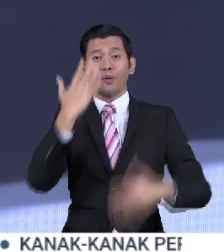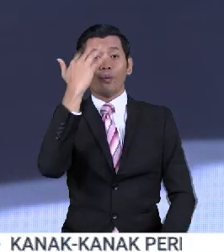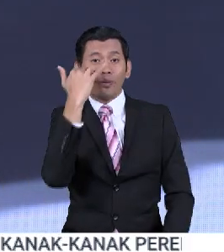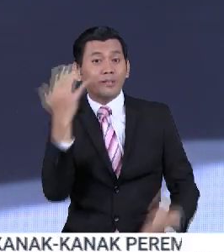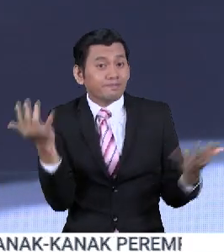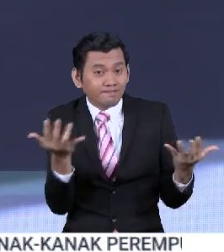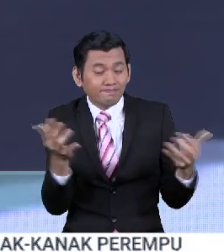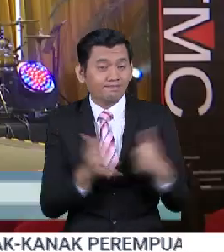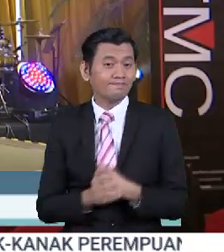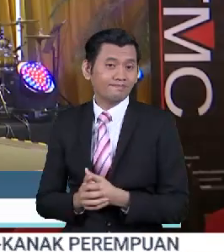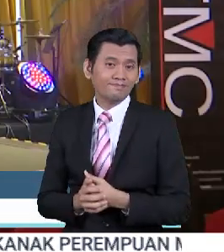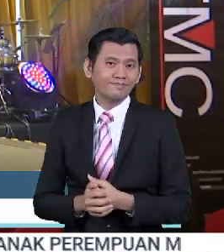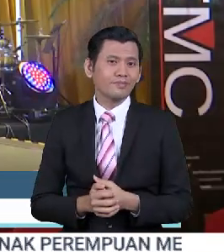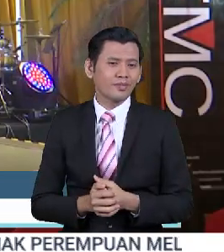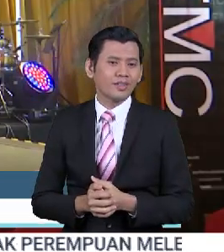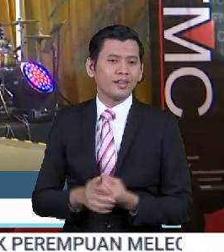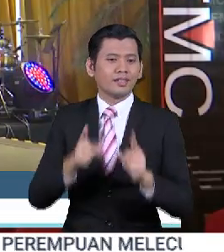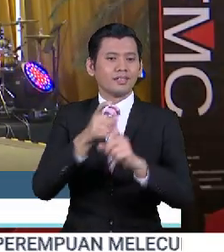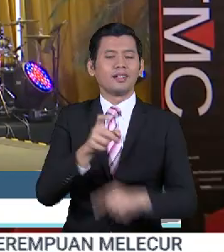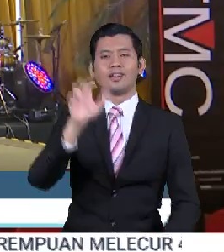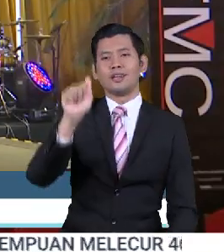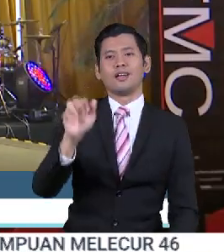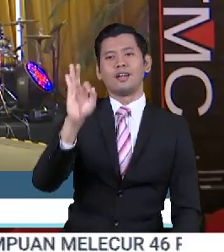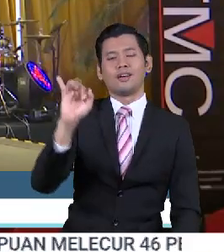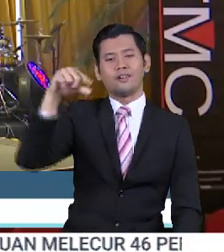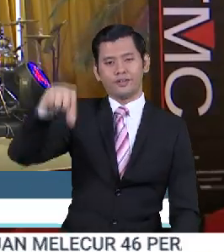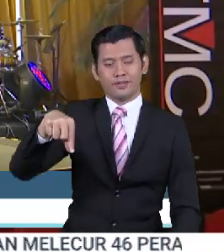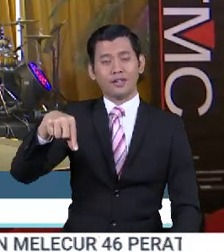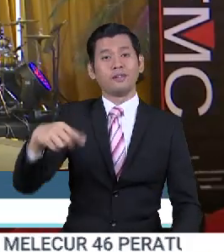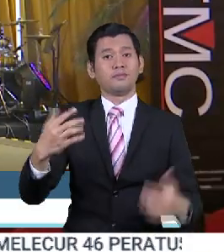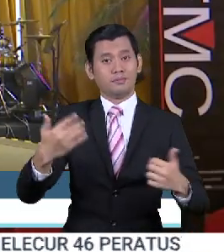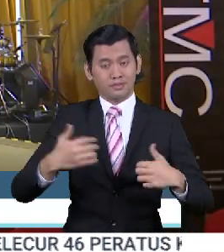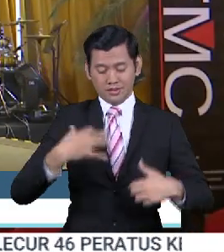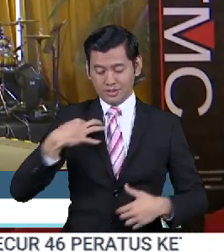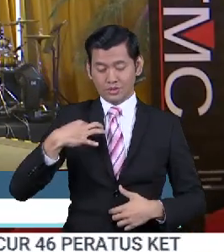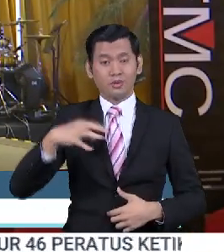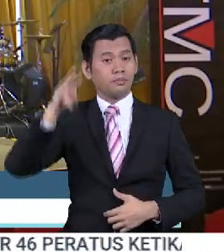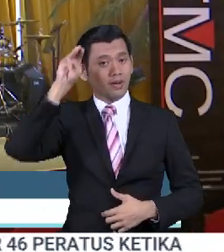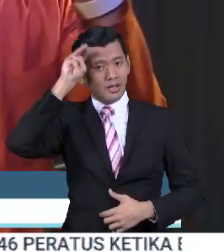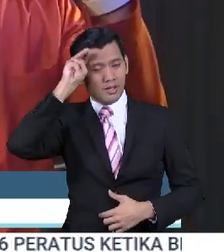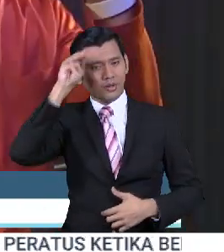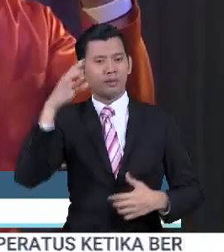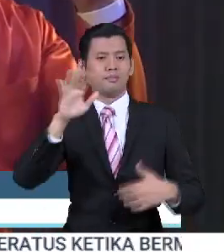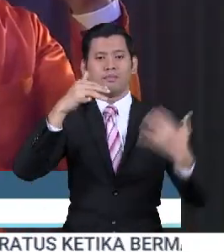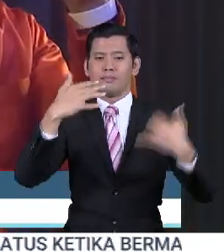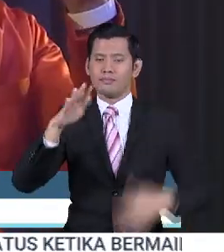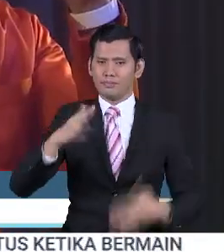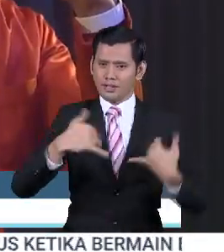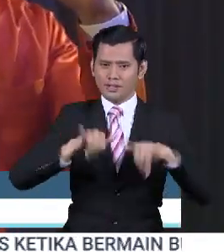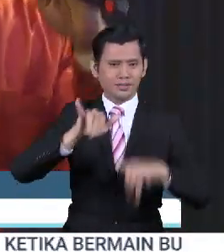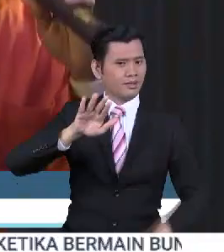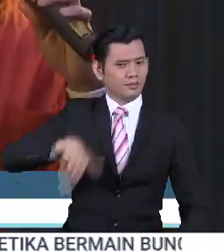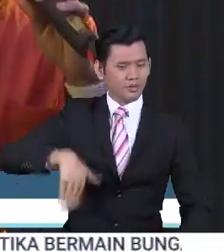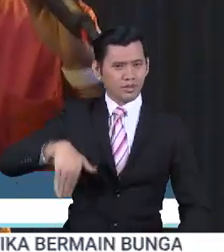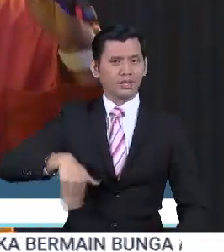agaknya? Menurut Afiq, jumlah baju Melayu yang sedia ada itu masih belum cukup. Beliau bercadang